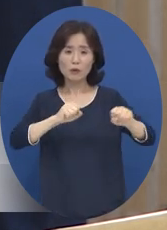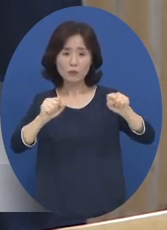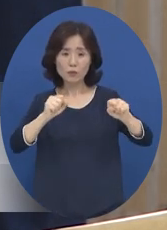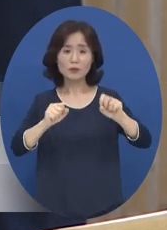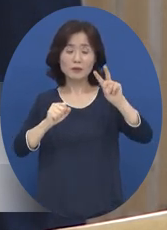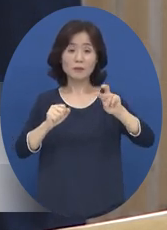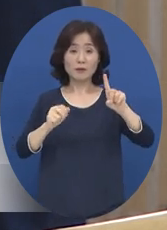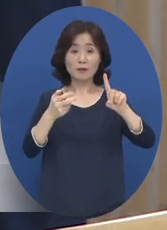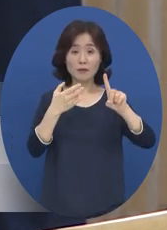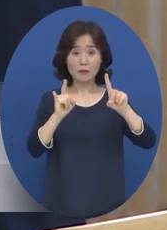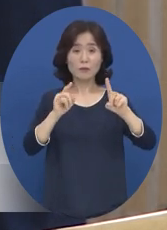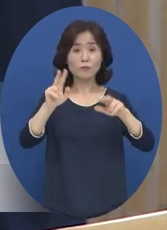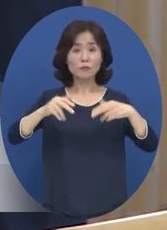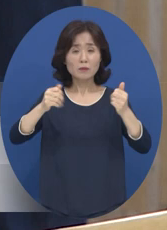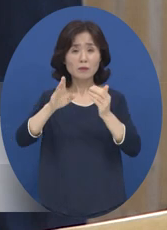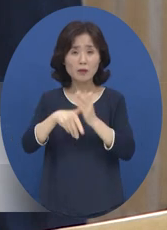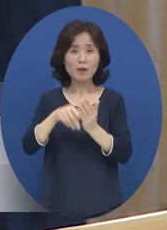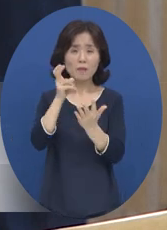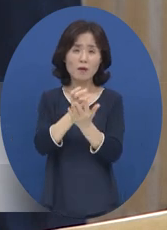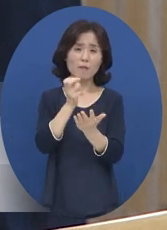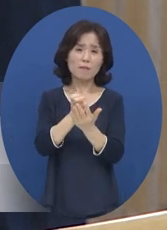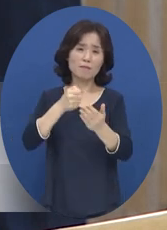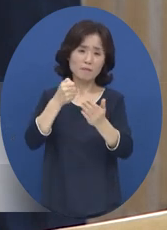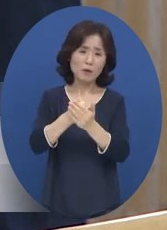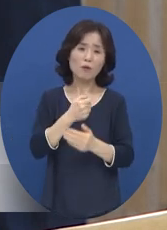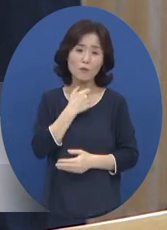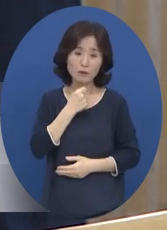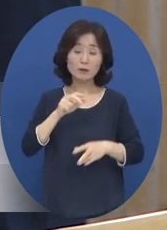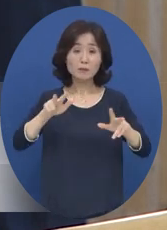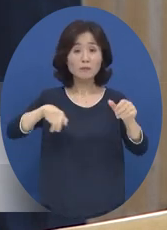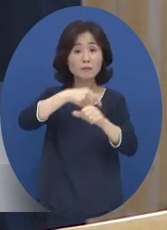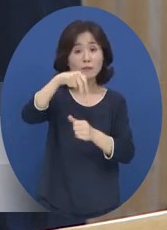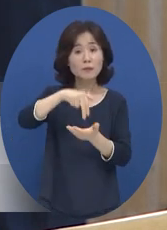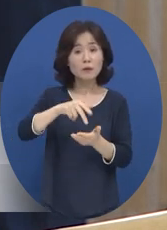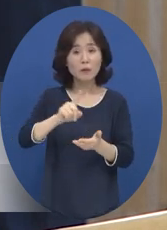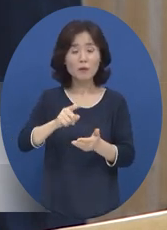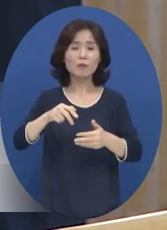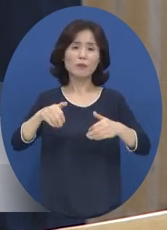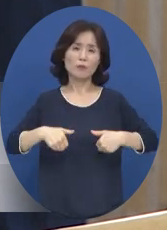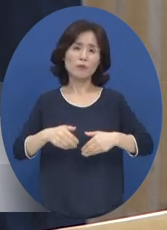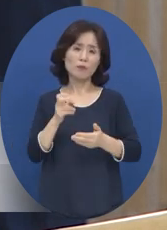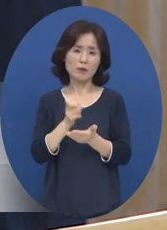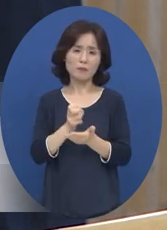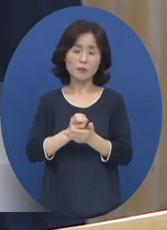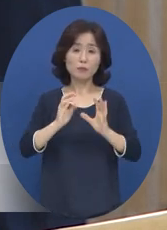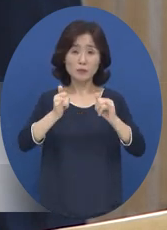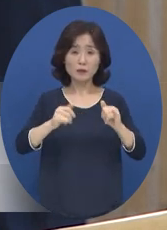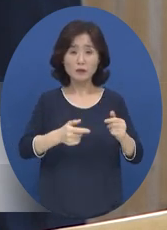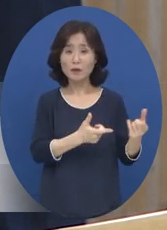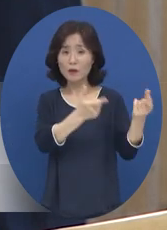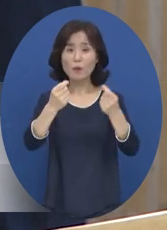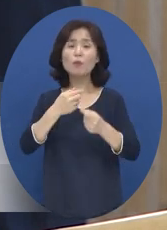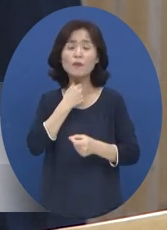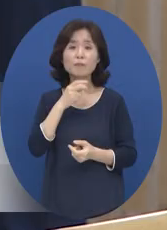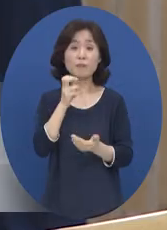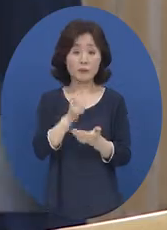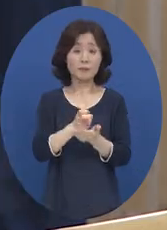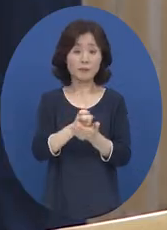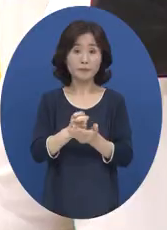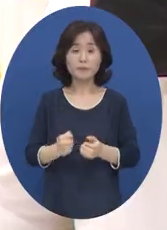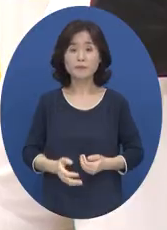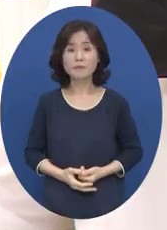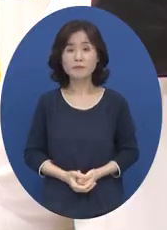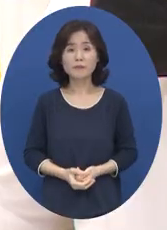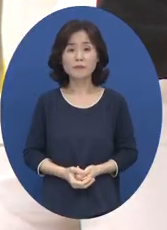국회에서는 성과를 냈으면 좋겠다. 그리고 지금 이 시점에서는 필요한 법이고 국민이 원하는 법이다라는 말씀을